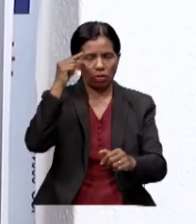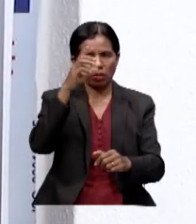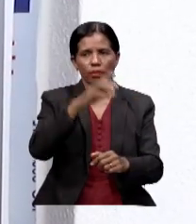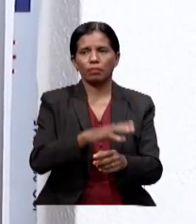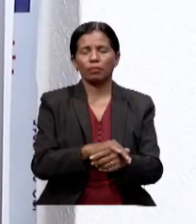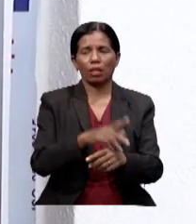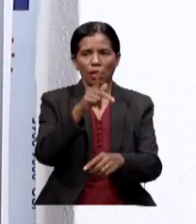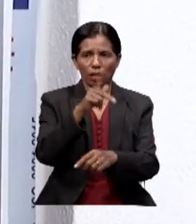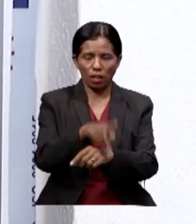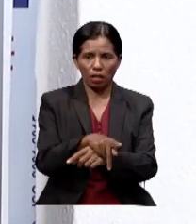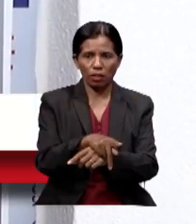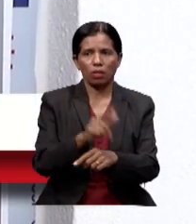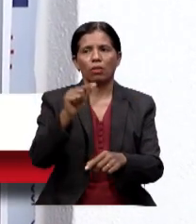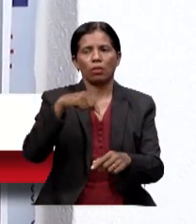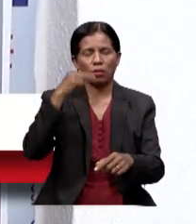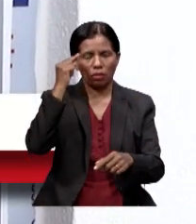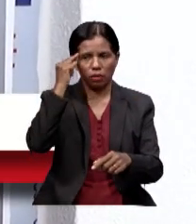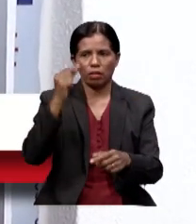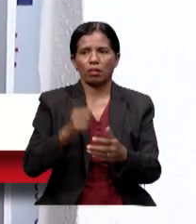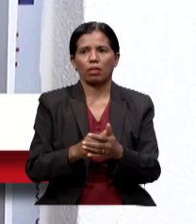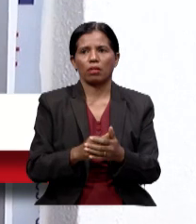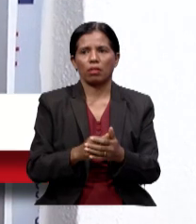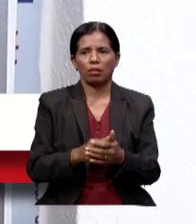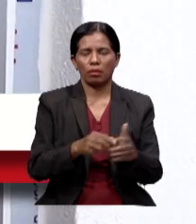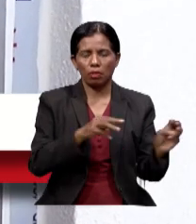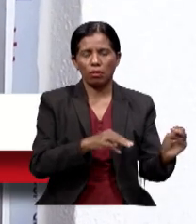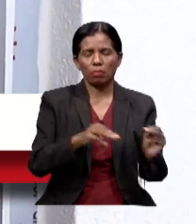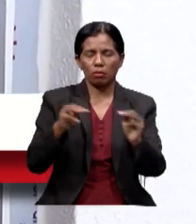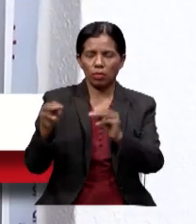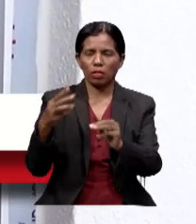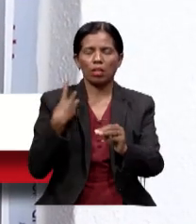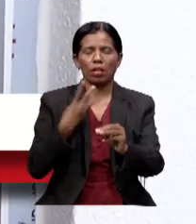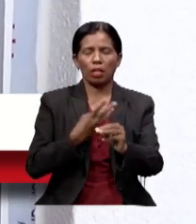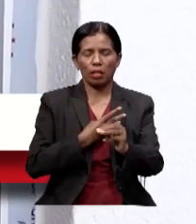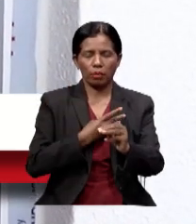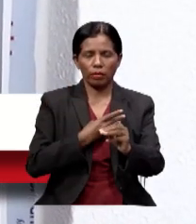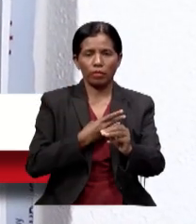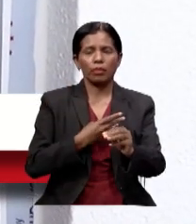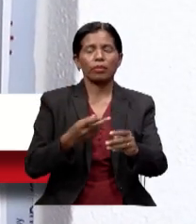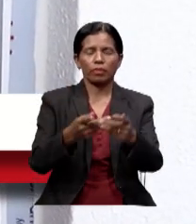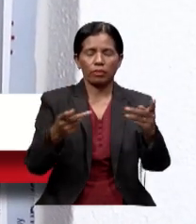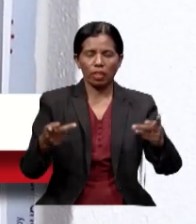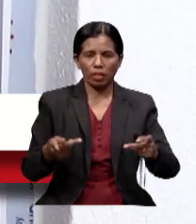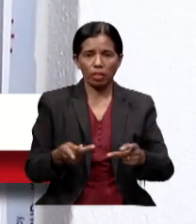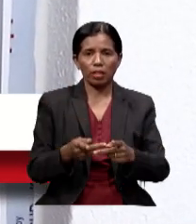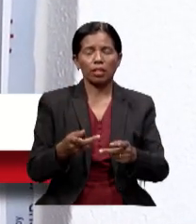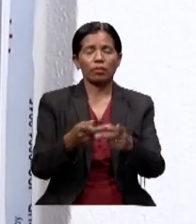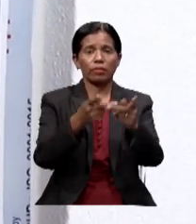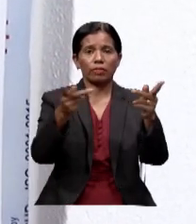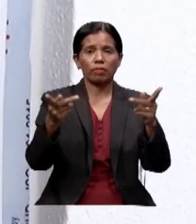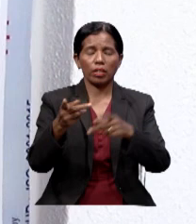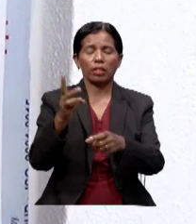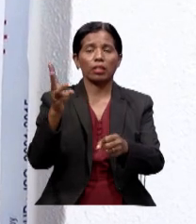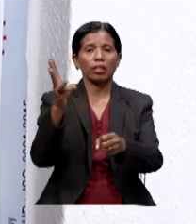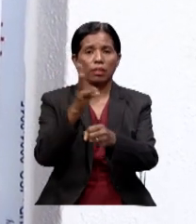tu gubernur konsege evakua ami mai ya bombero semalinamo ami aku